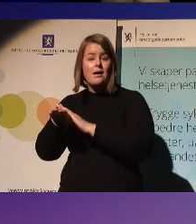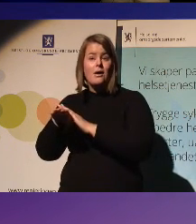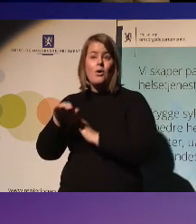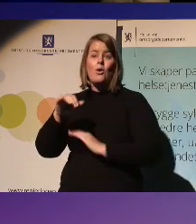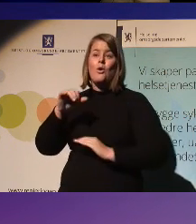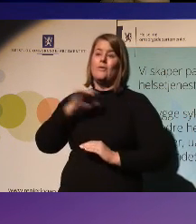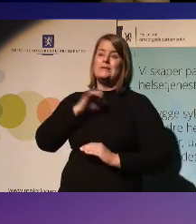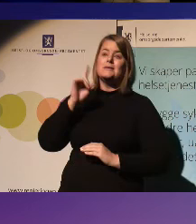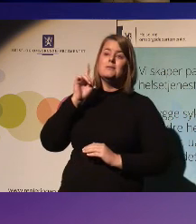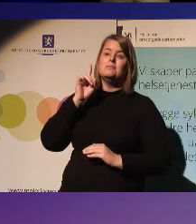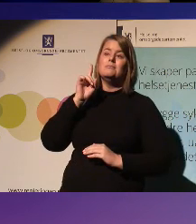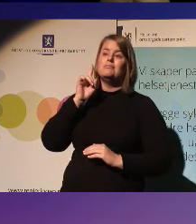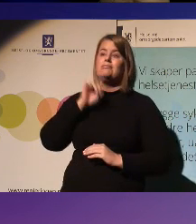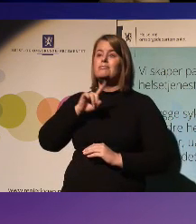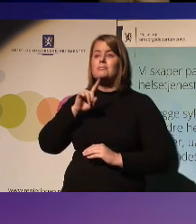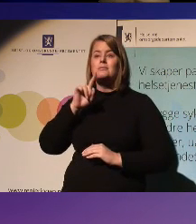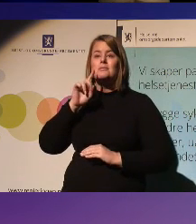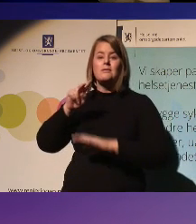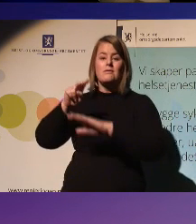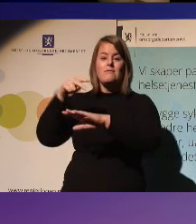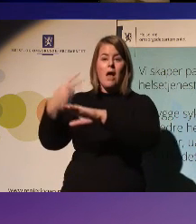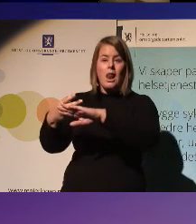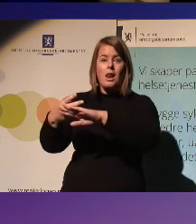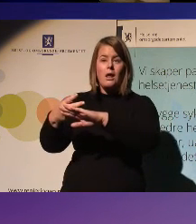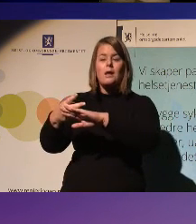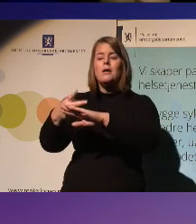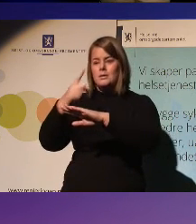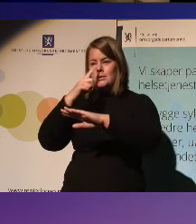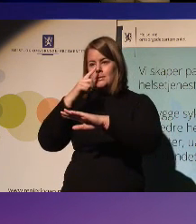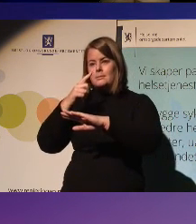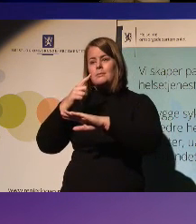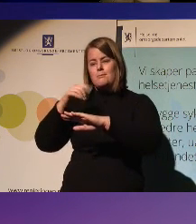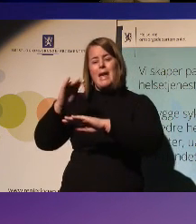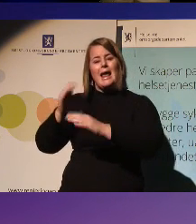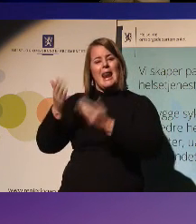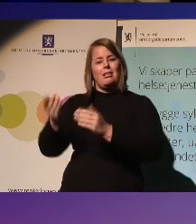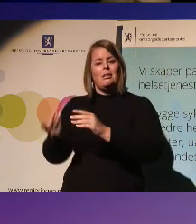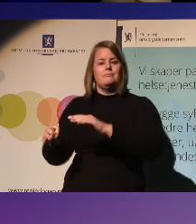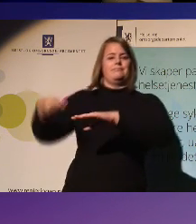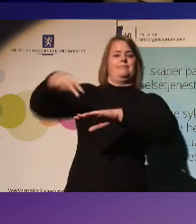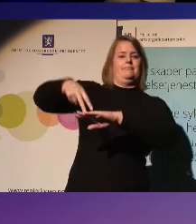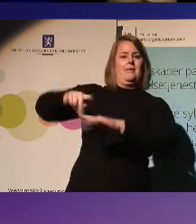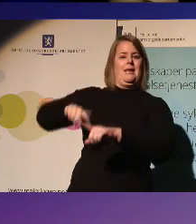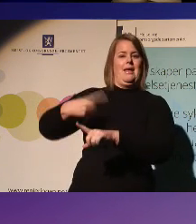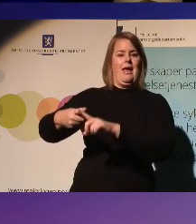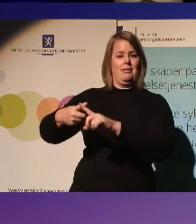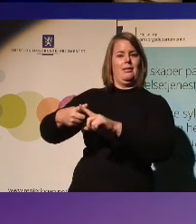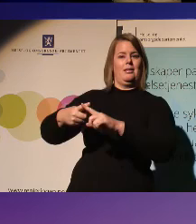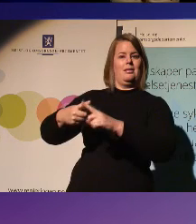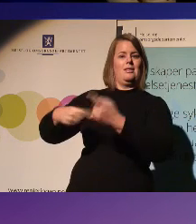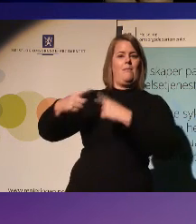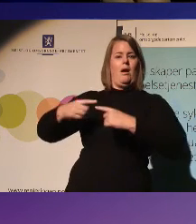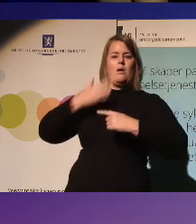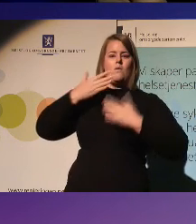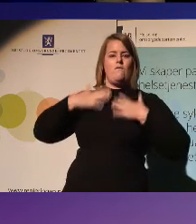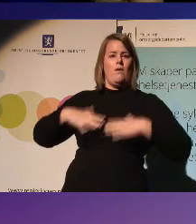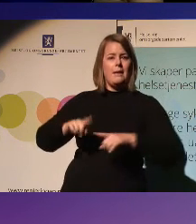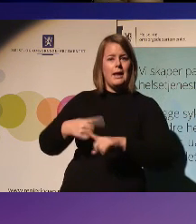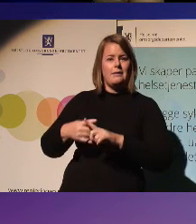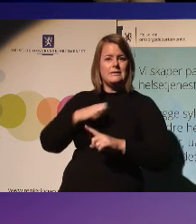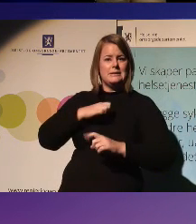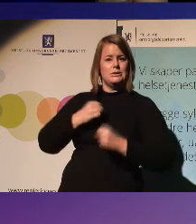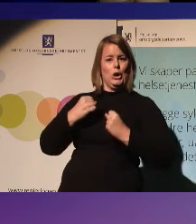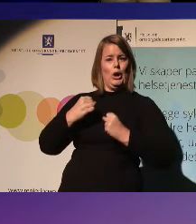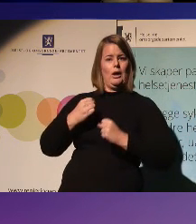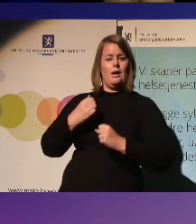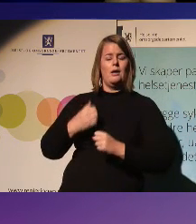skulle få et eller annet funksjonsfall, så det jo mer fit til å komme seg tilbake etter det. Så da handler det om å få hjulpet